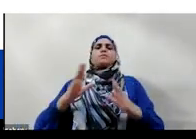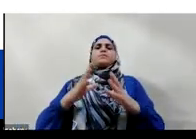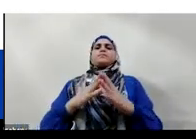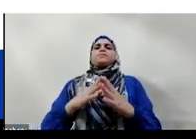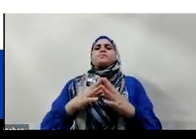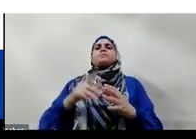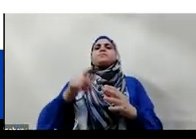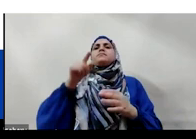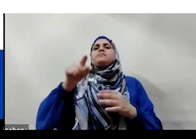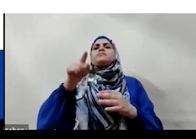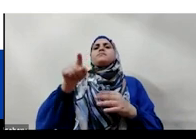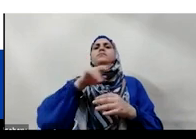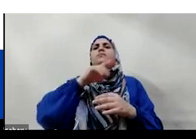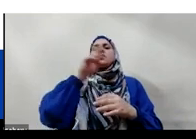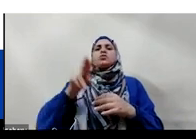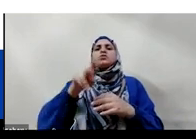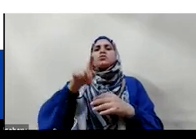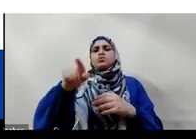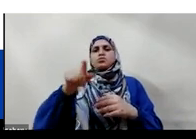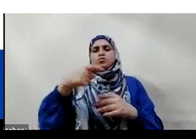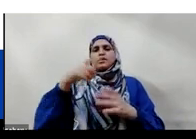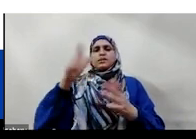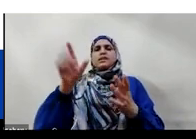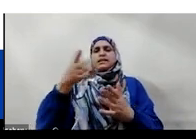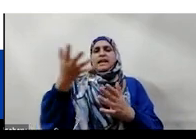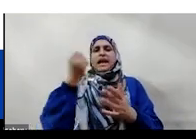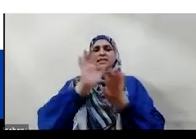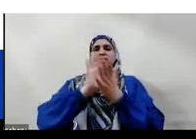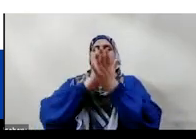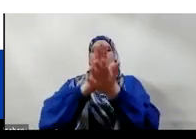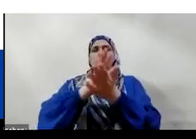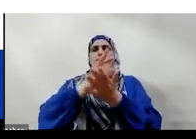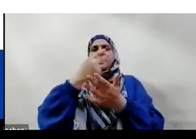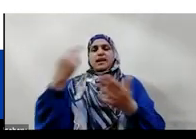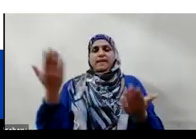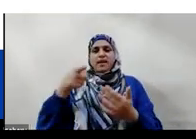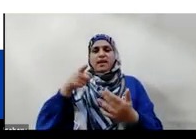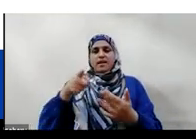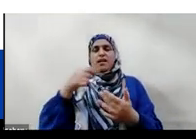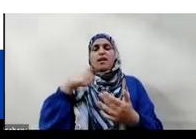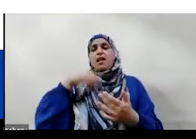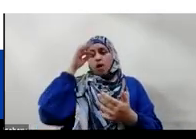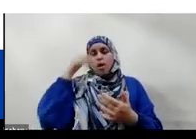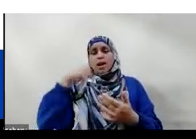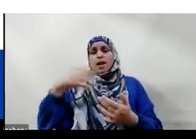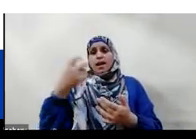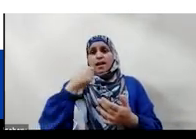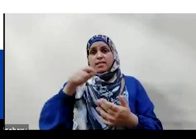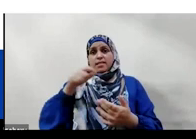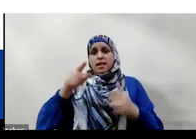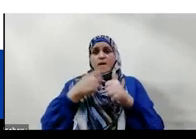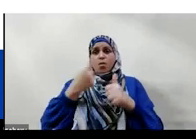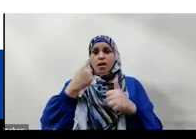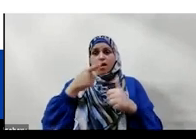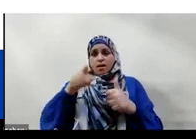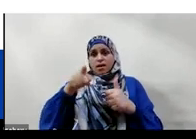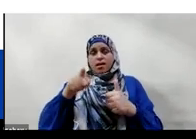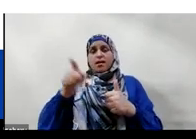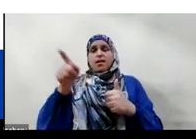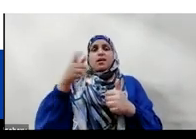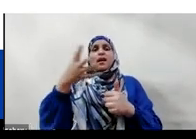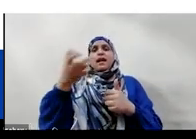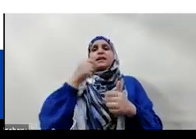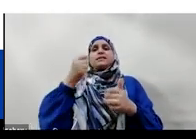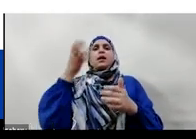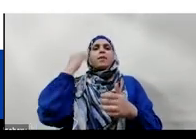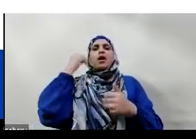تحت هيبقى ظاهر لي الـ awards and recognitions part، هنا بستكمل لو انا حصلت، اول مربع بيطلب مني ان انا استكمل